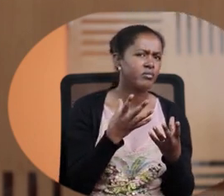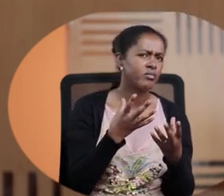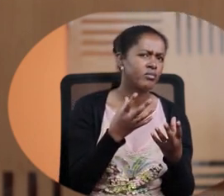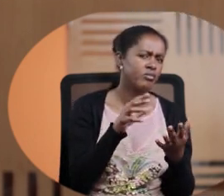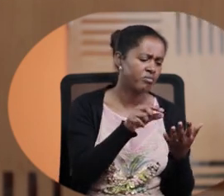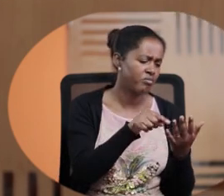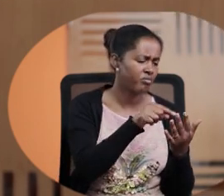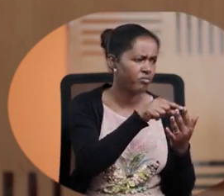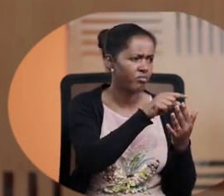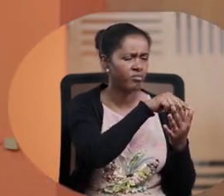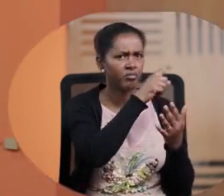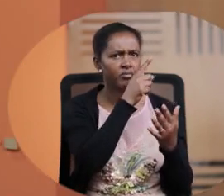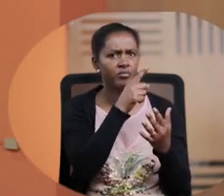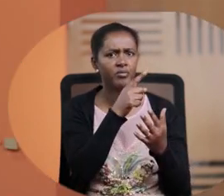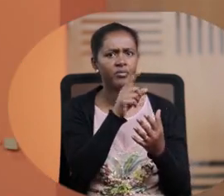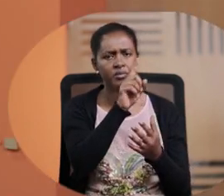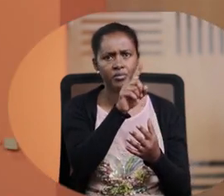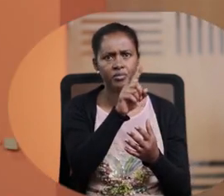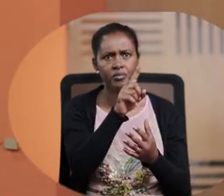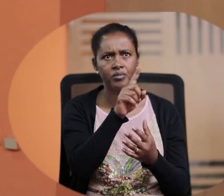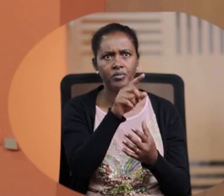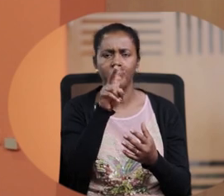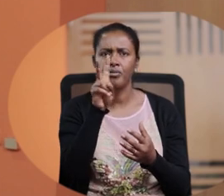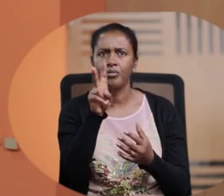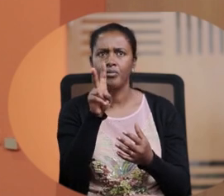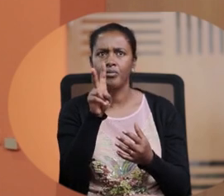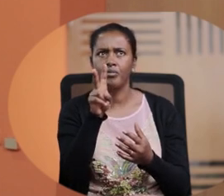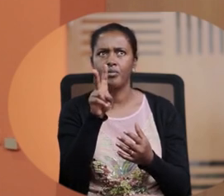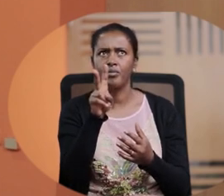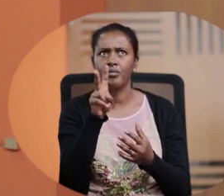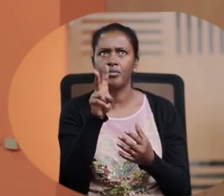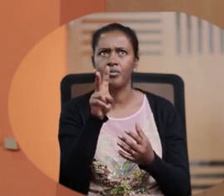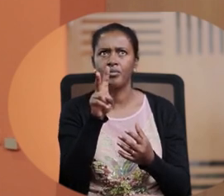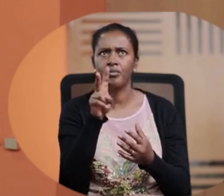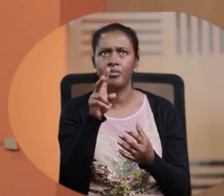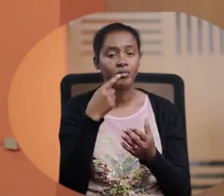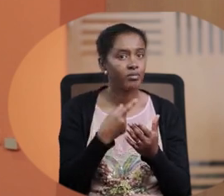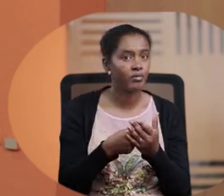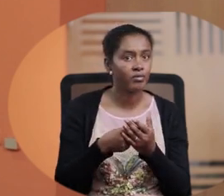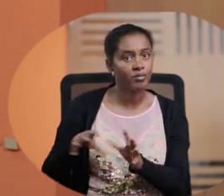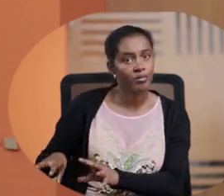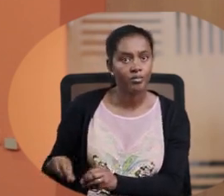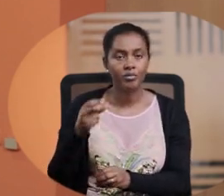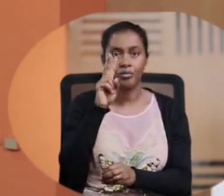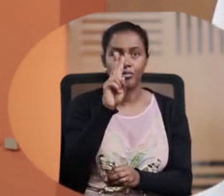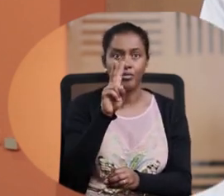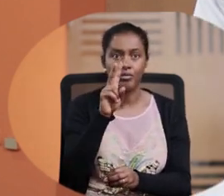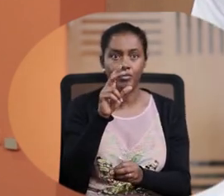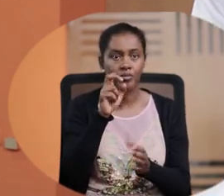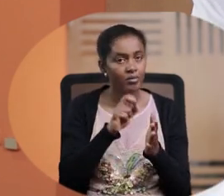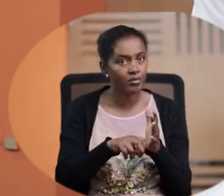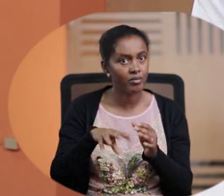keessaa ammasitti lakkoofna 1 taanee kan jiru 2 barattoota meeqachaadha 2 jecha